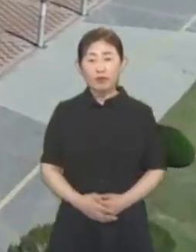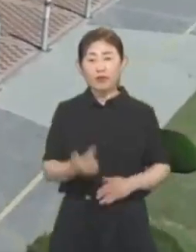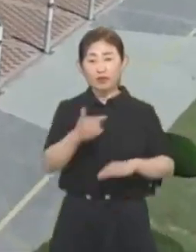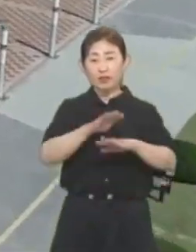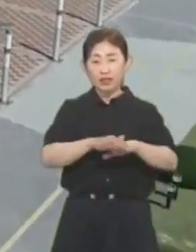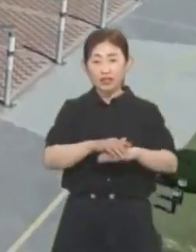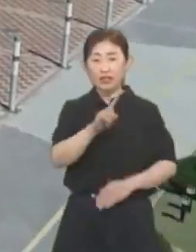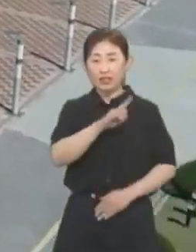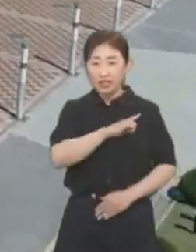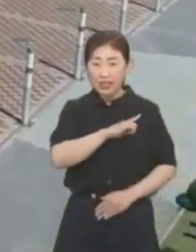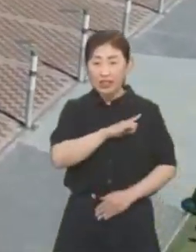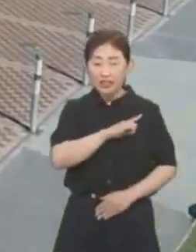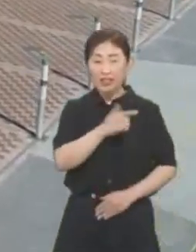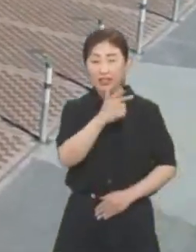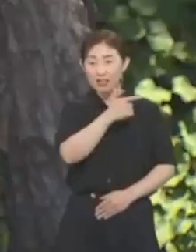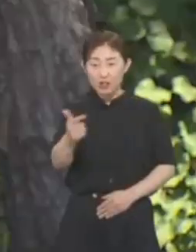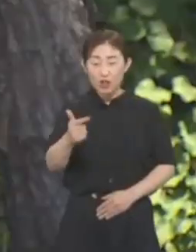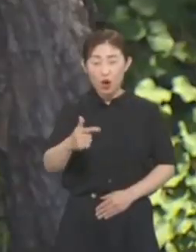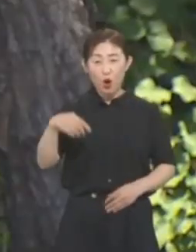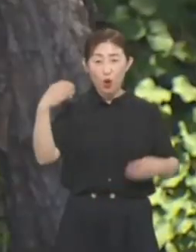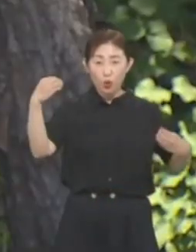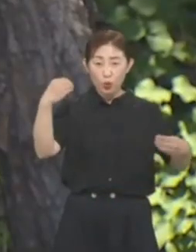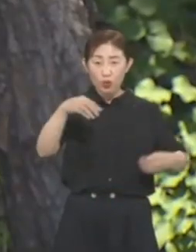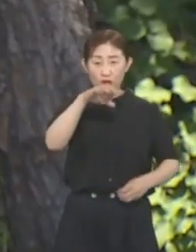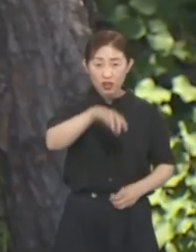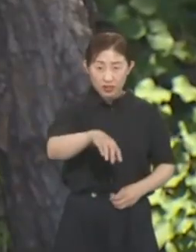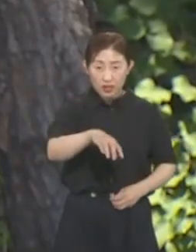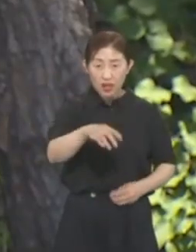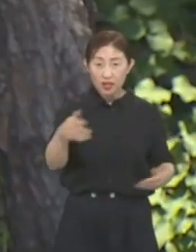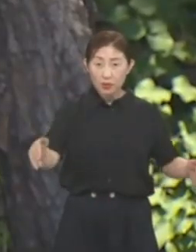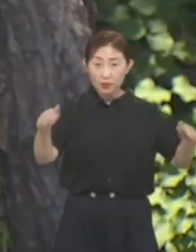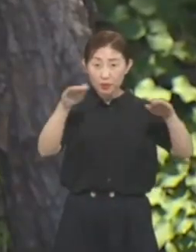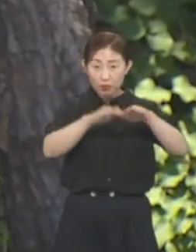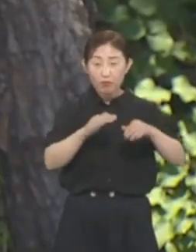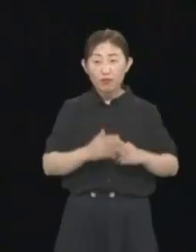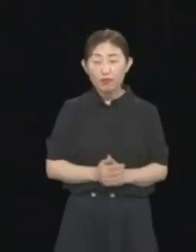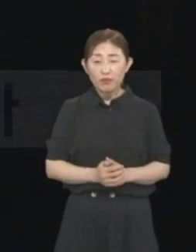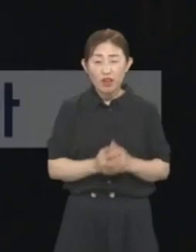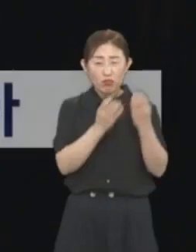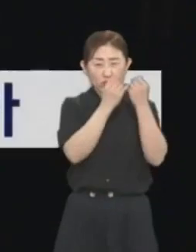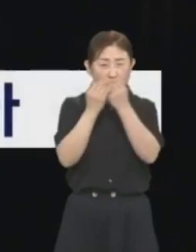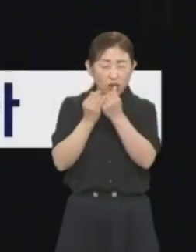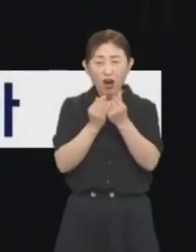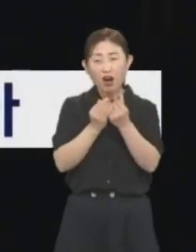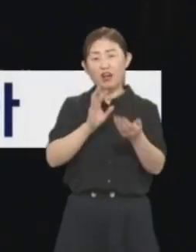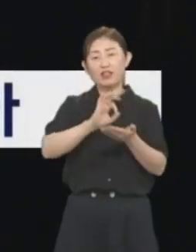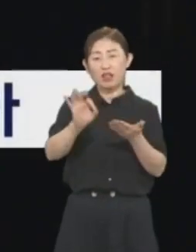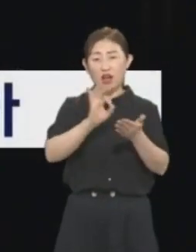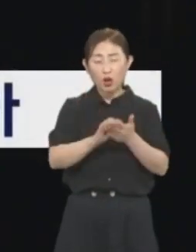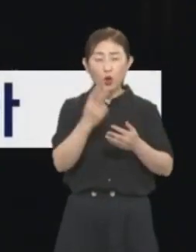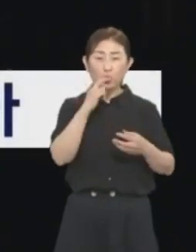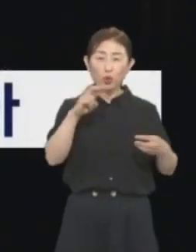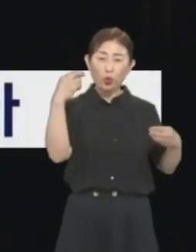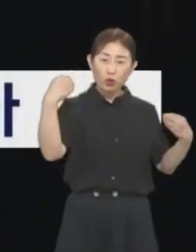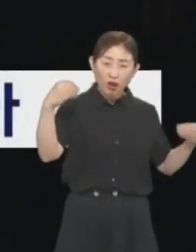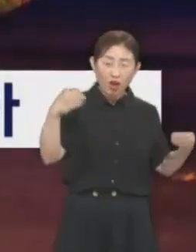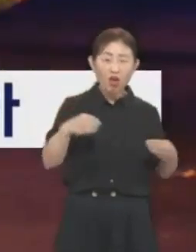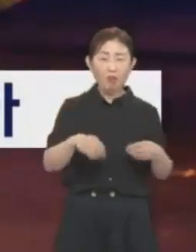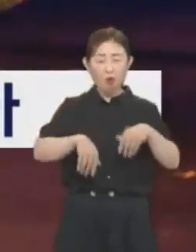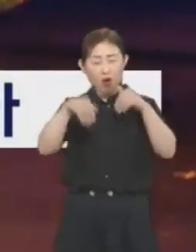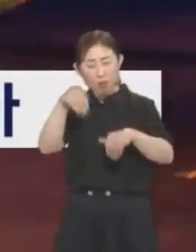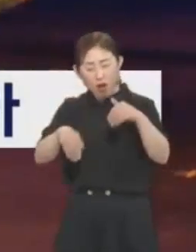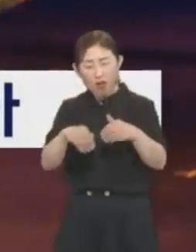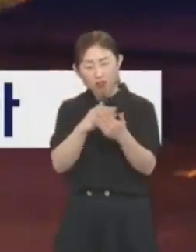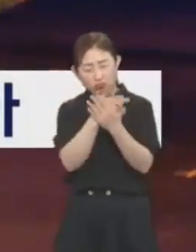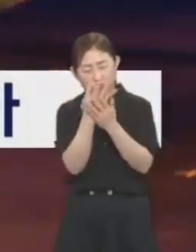대전에서 가장 큰 규모를 자랑하는 공연장인 대전 예술의 전당. 다목적 홀이다 보니 뮤지컬이나 발레 등 공연